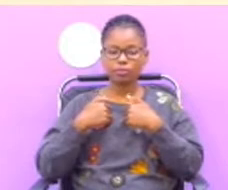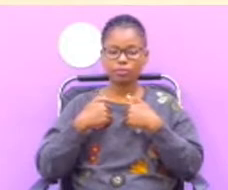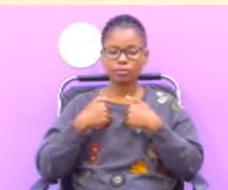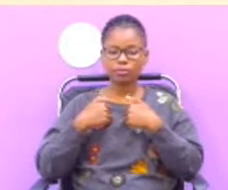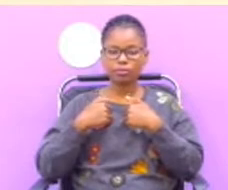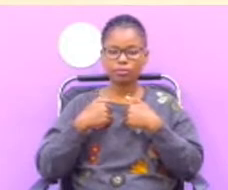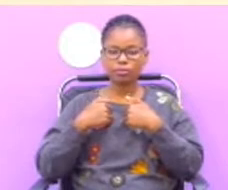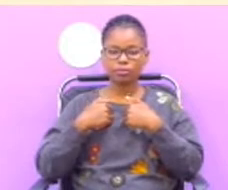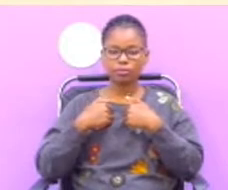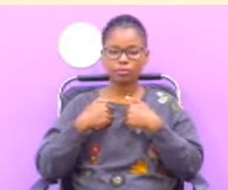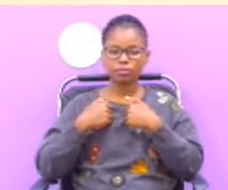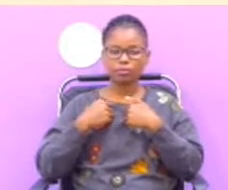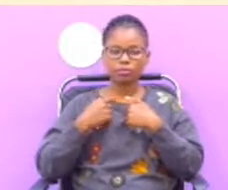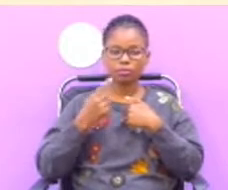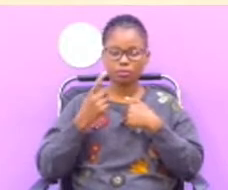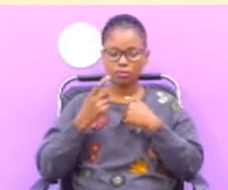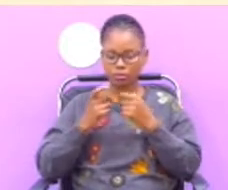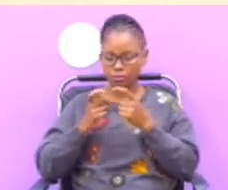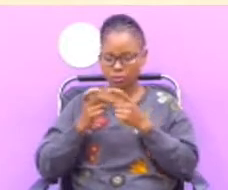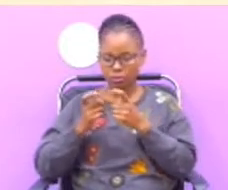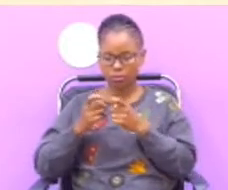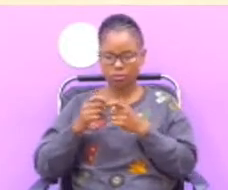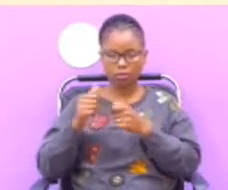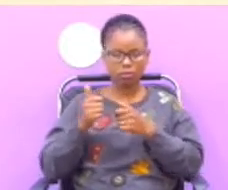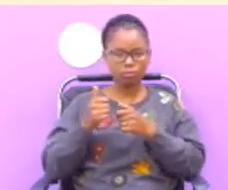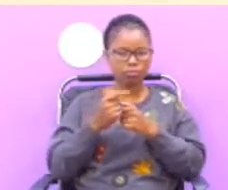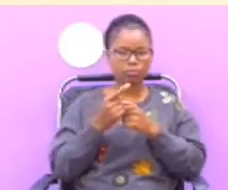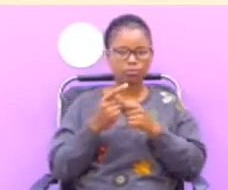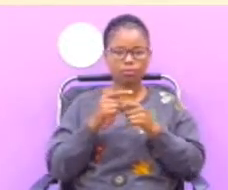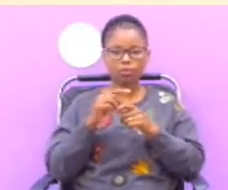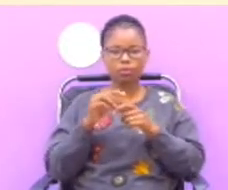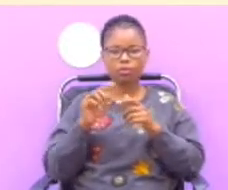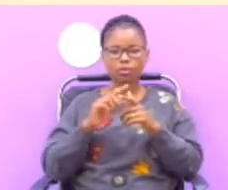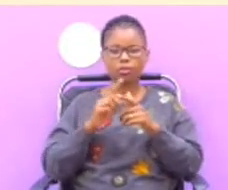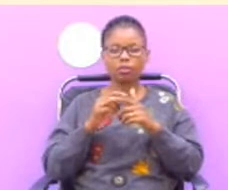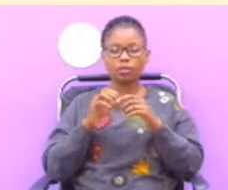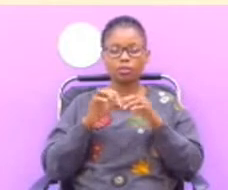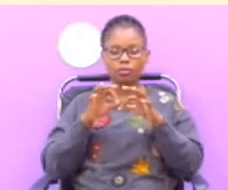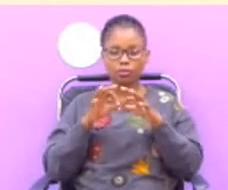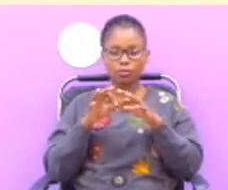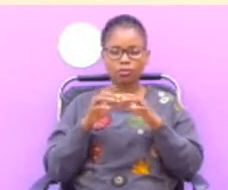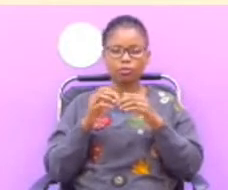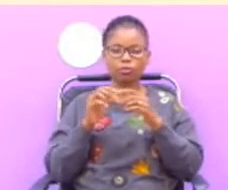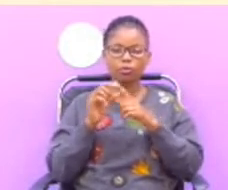Umwe arĩtharamagĩra mwena ũrĩa. Ũcio ũngĩ mwena ũyũ. Ũcio ũngĩ mwena ũyũ. Magoka na ndũmĩrĩri.